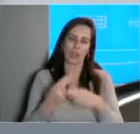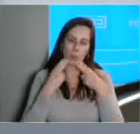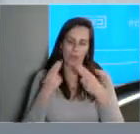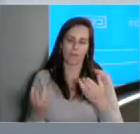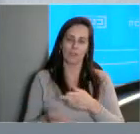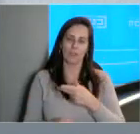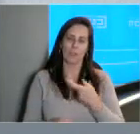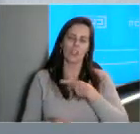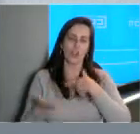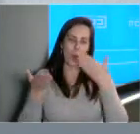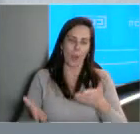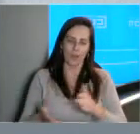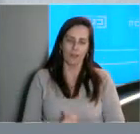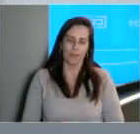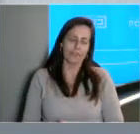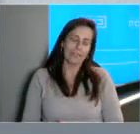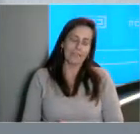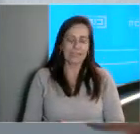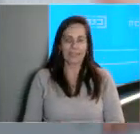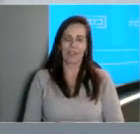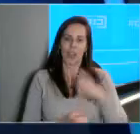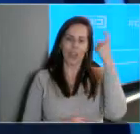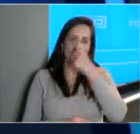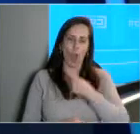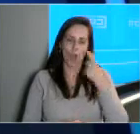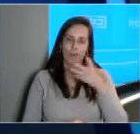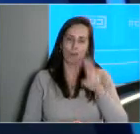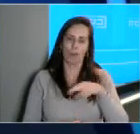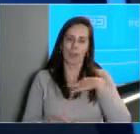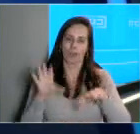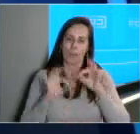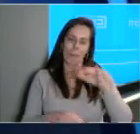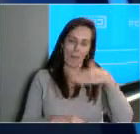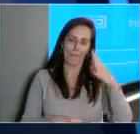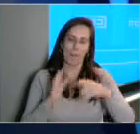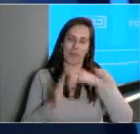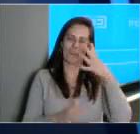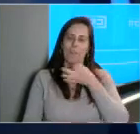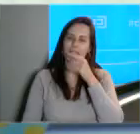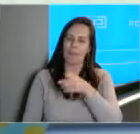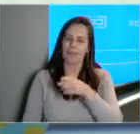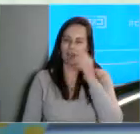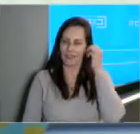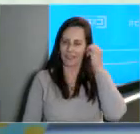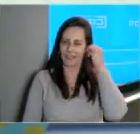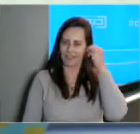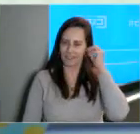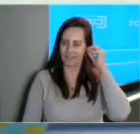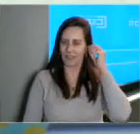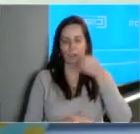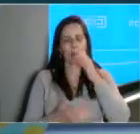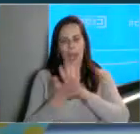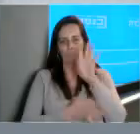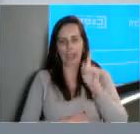התוצאות, כאן שנינו יושבים פה, וטועים אם אני אוכל לשלשל פתק לקלפי בבחירות הרביעיות. בן כמה אתה? אני בן 14.